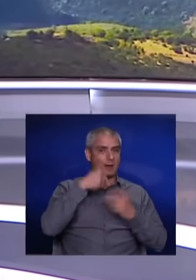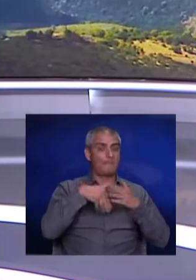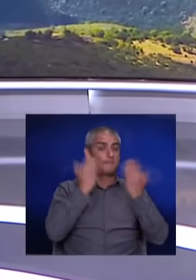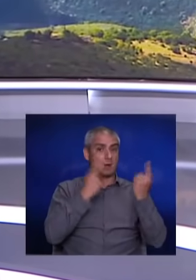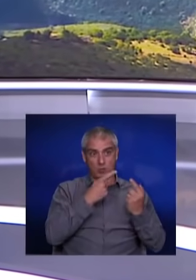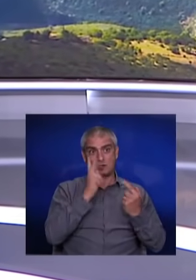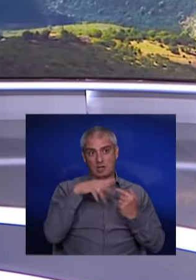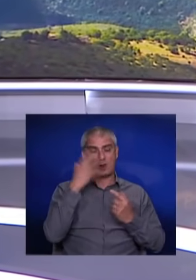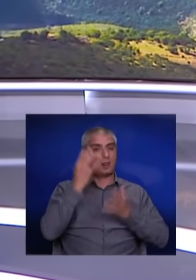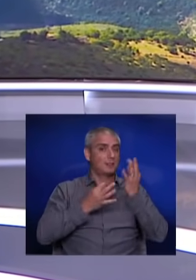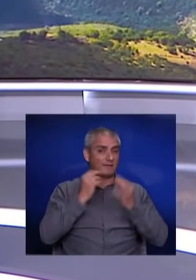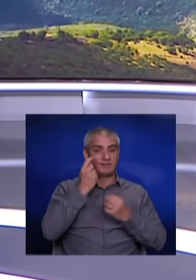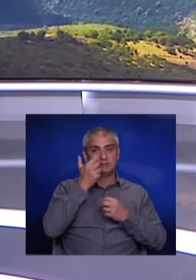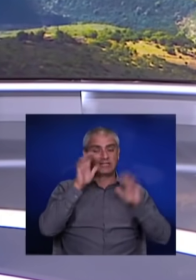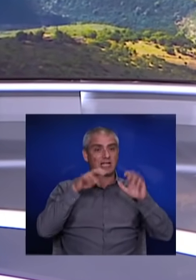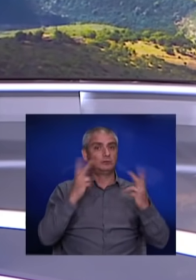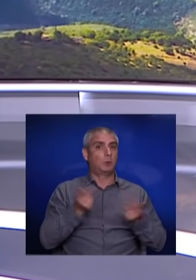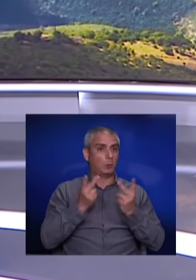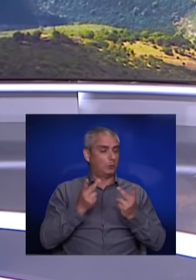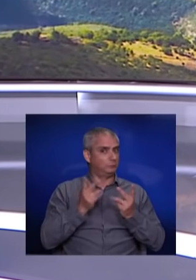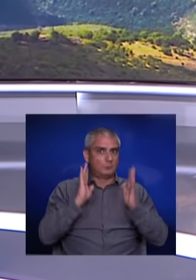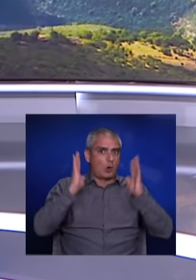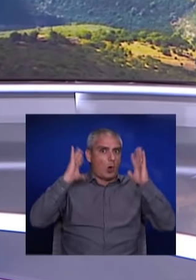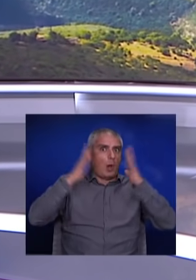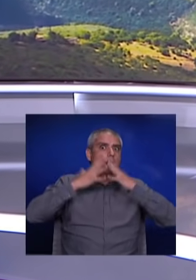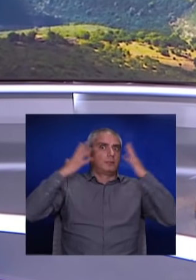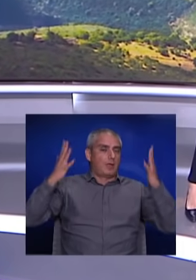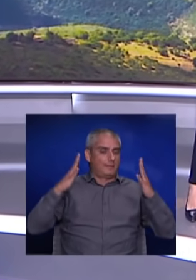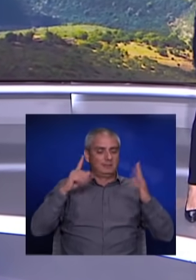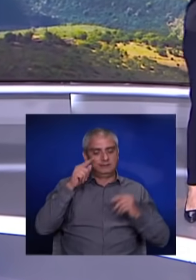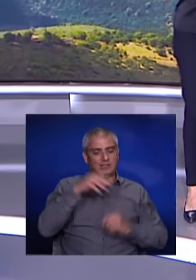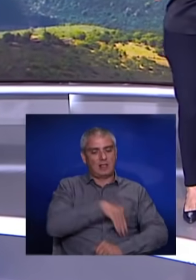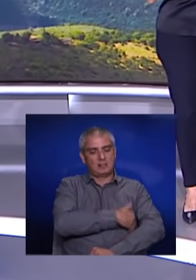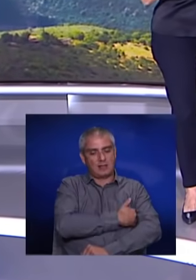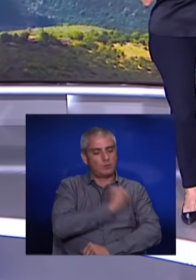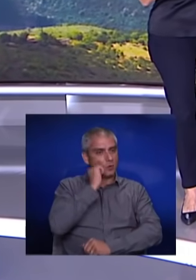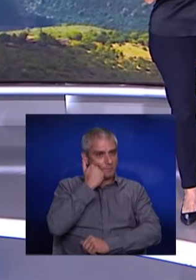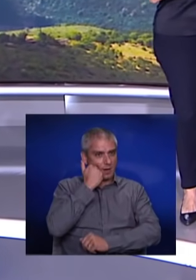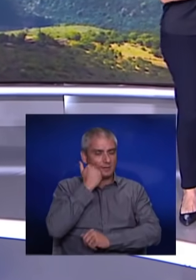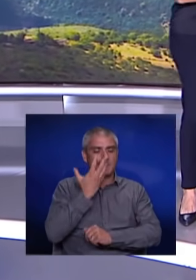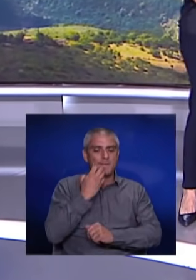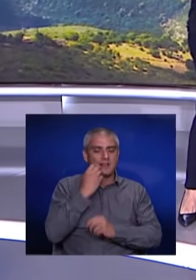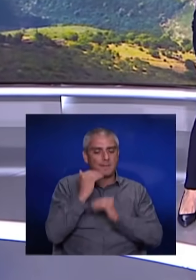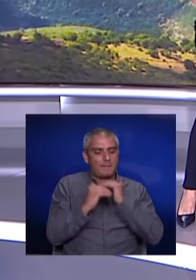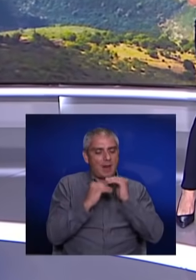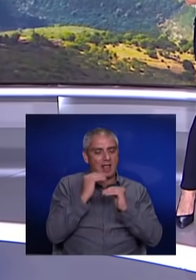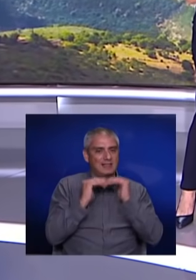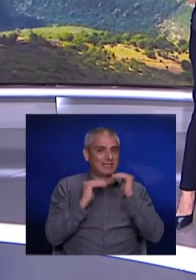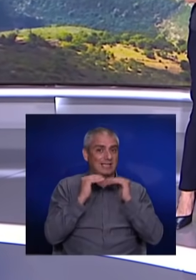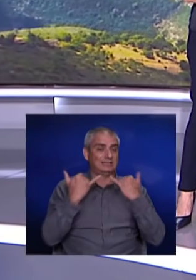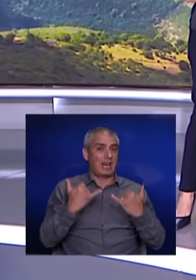יכול לטפטף איזשהו גשם קל, לא משהו דרמטי, אלה הטמפרטורות. מחר יתחמם במקצת באופן יחסי